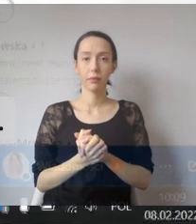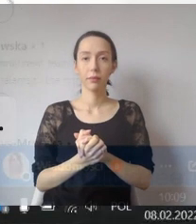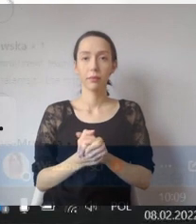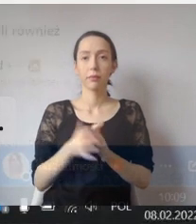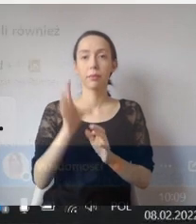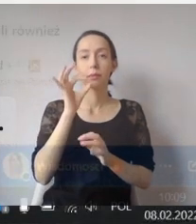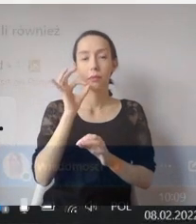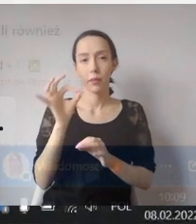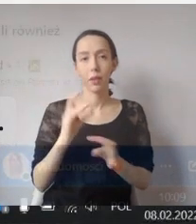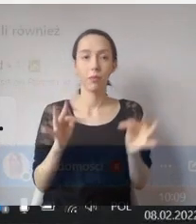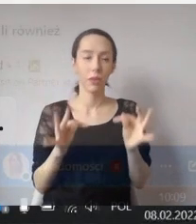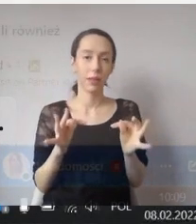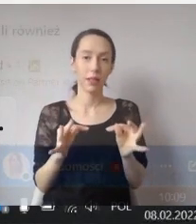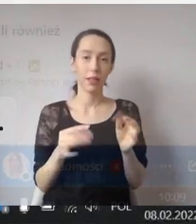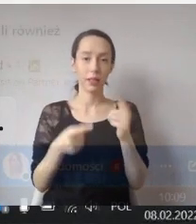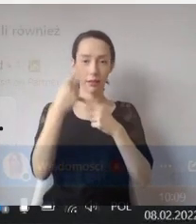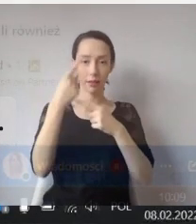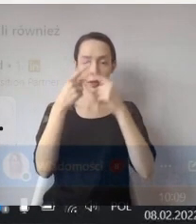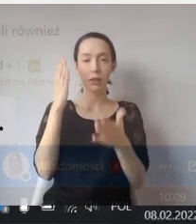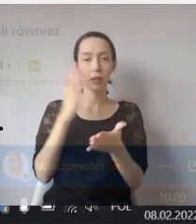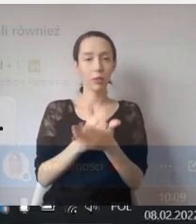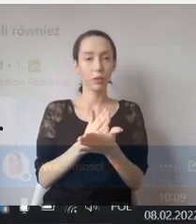Dobrze, teraz wydaje mi się, że już